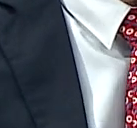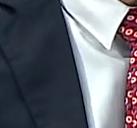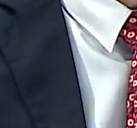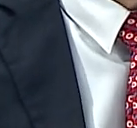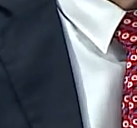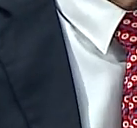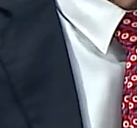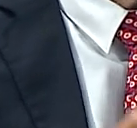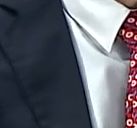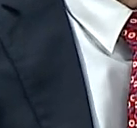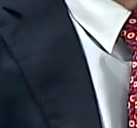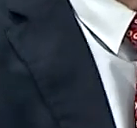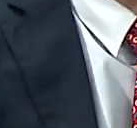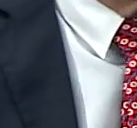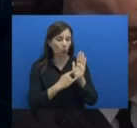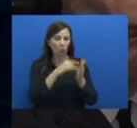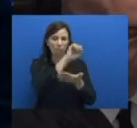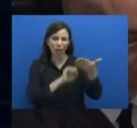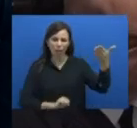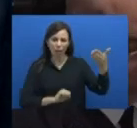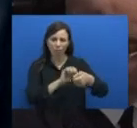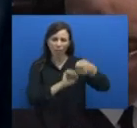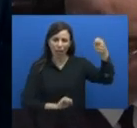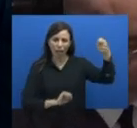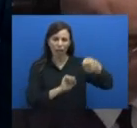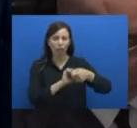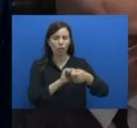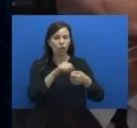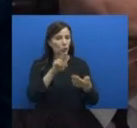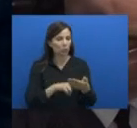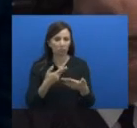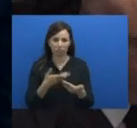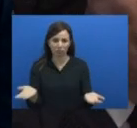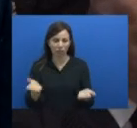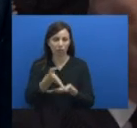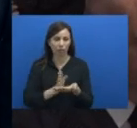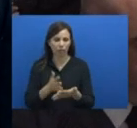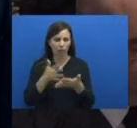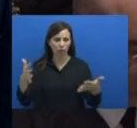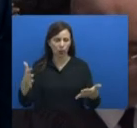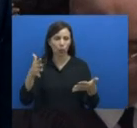على شتى أنواعها، ابتداء من المحاكم الإقليمية وإنهاء في